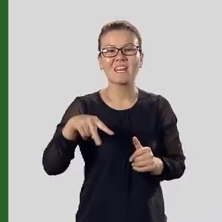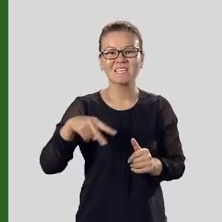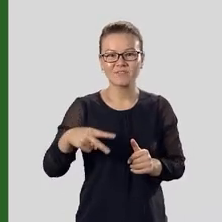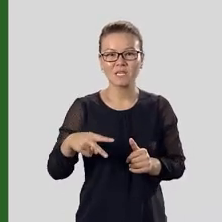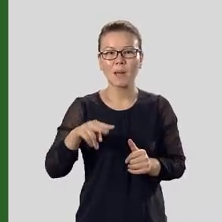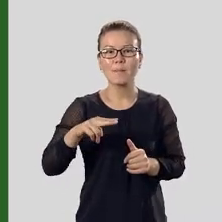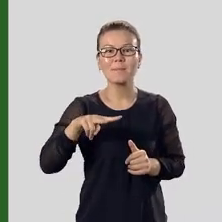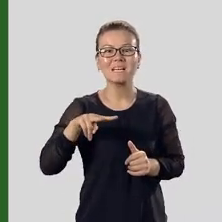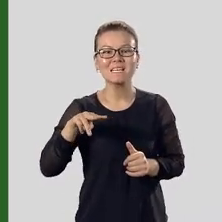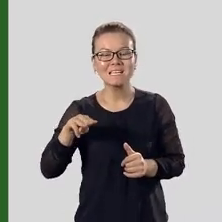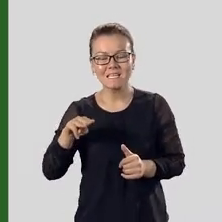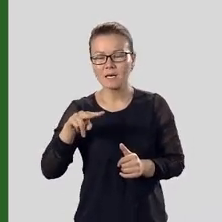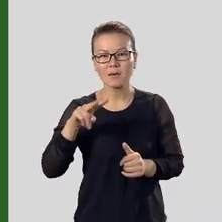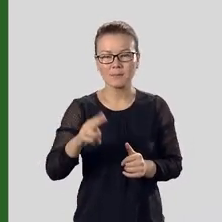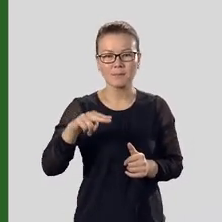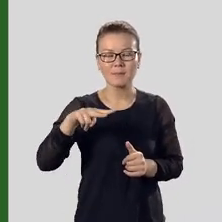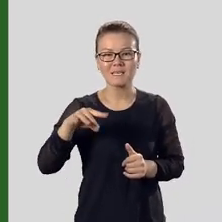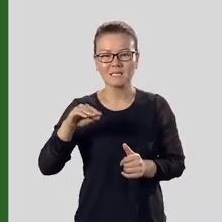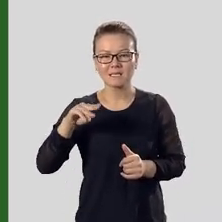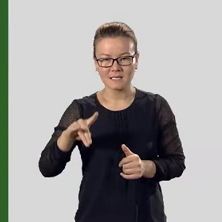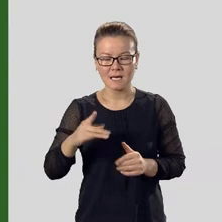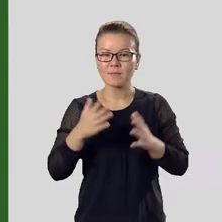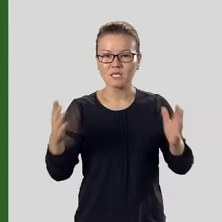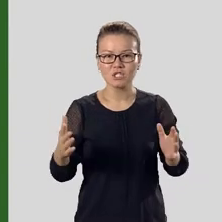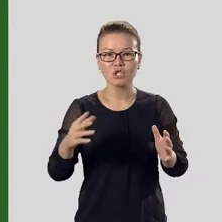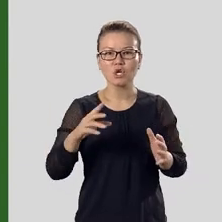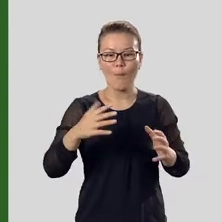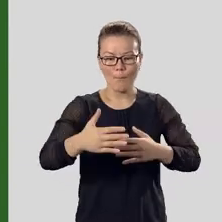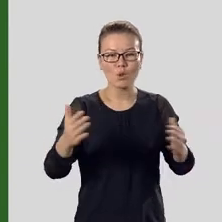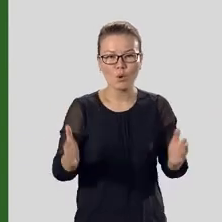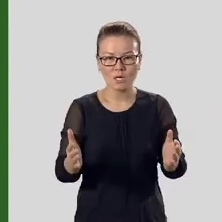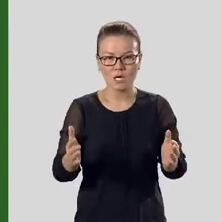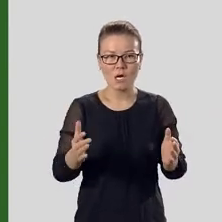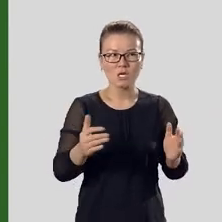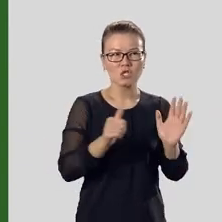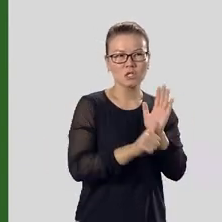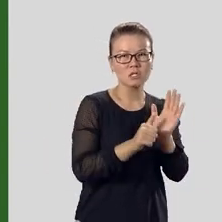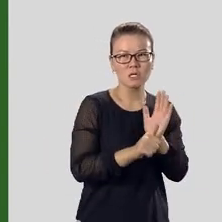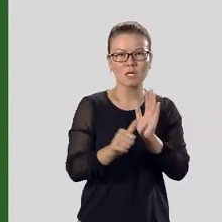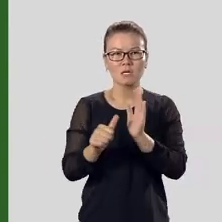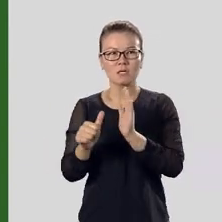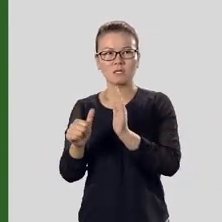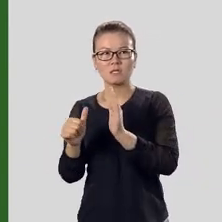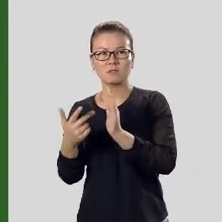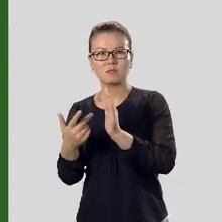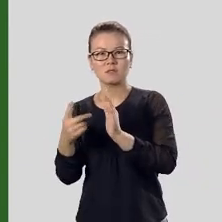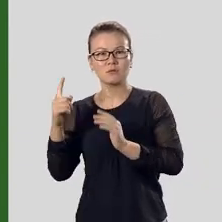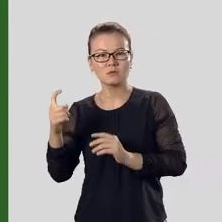плитами. Это большие блоки литосферы толщиной от 60 до 100